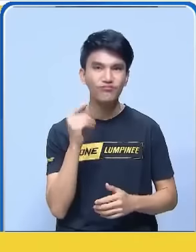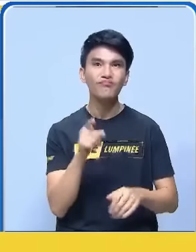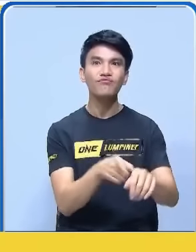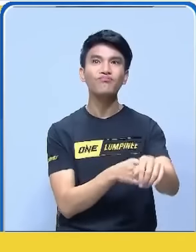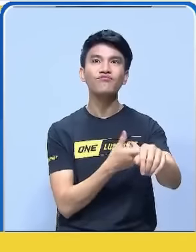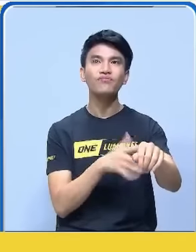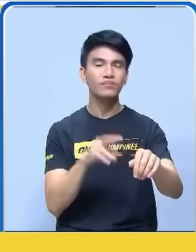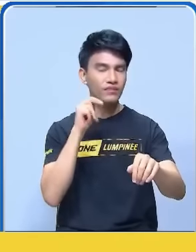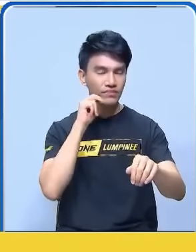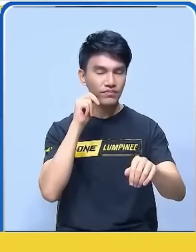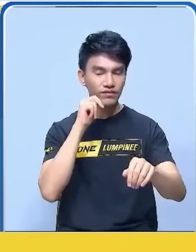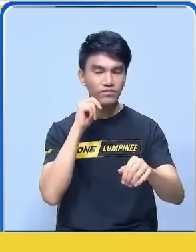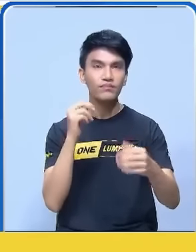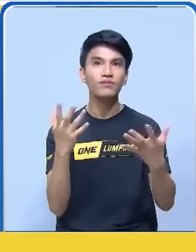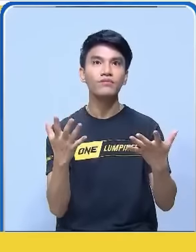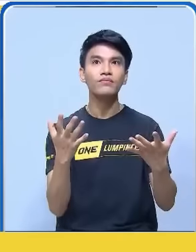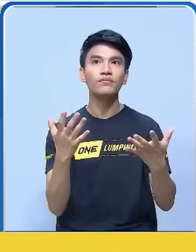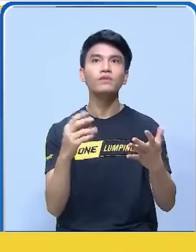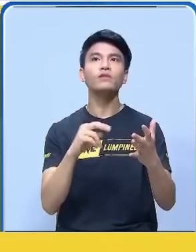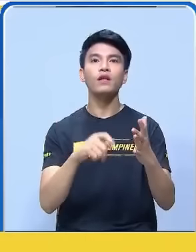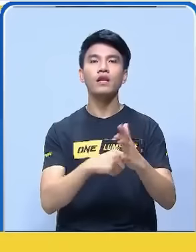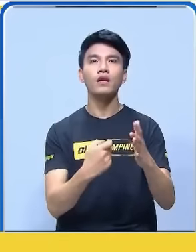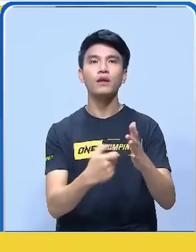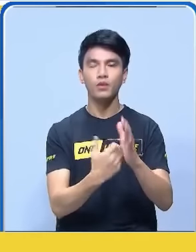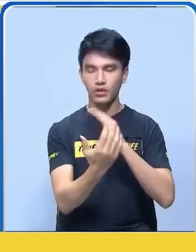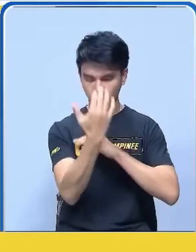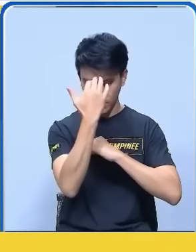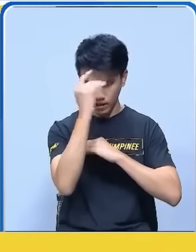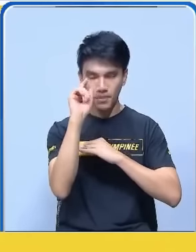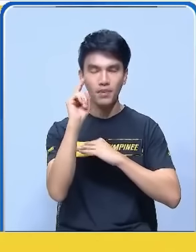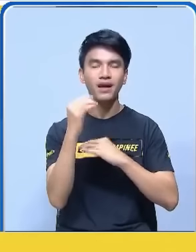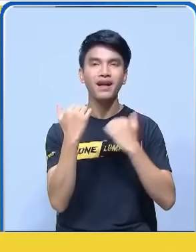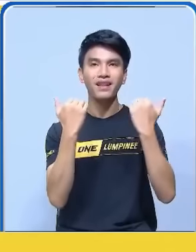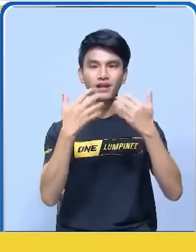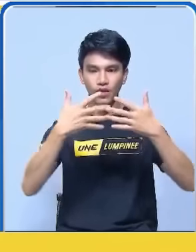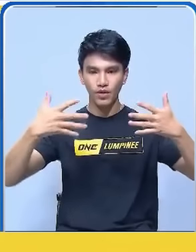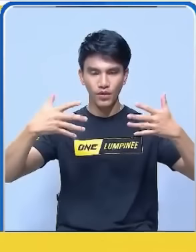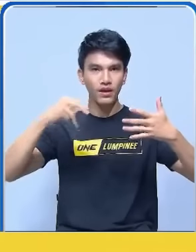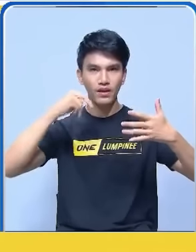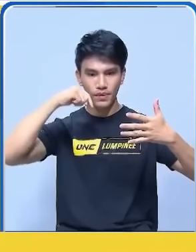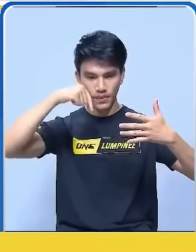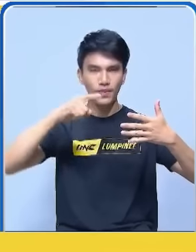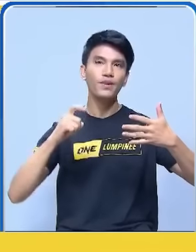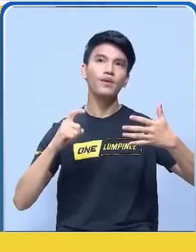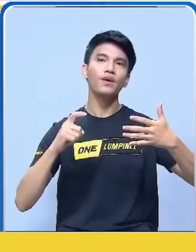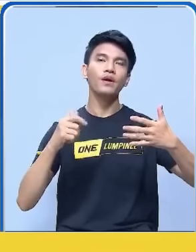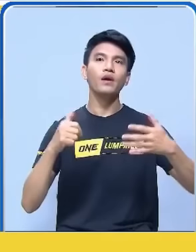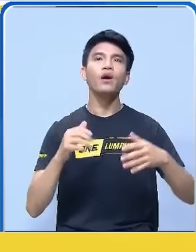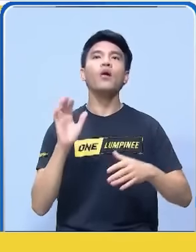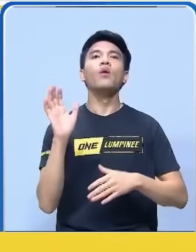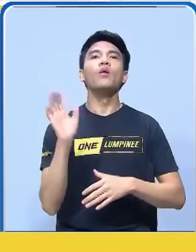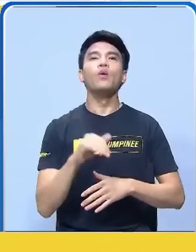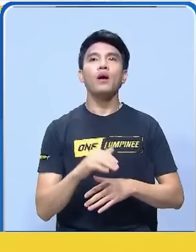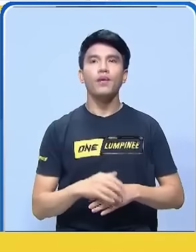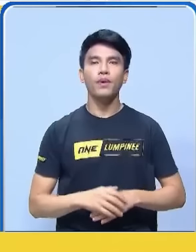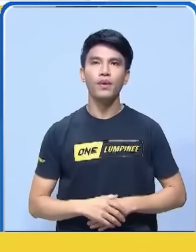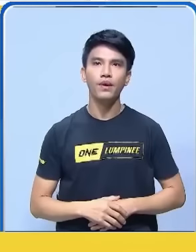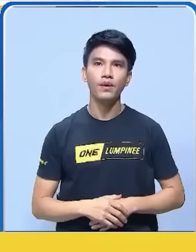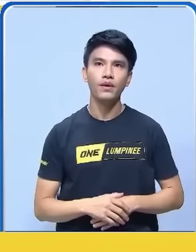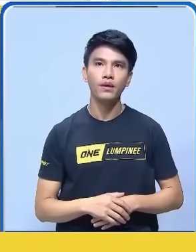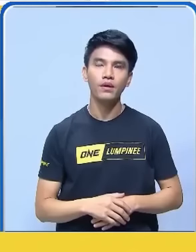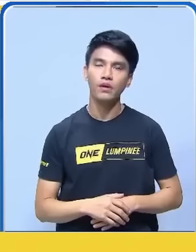ๆน้ำมันซึมเข้าผนังได้นั่นเป็นเหตุผลว่าทำไมสายไฟอยู่ในบ้านไม่โดนน้ำซะหน่อยทำไมถึงชื้นถึงเปียกได้อ๋อมันค่อยๆซึม